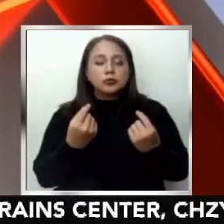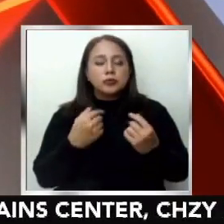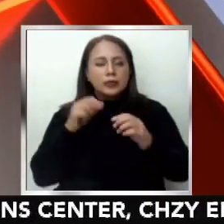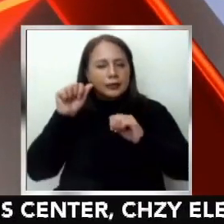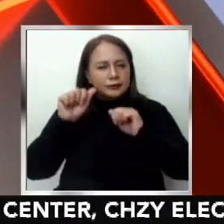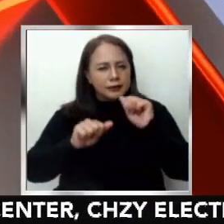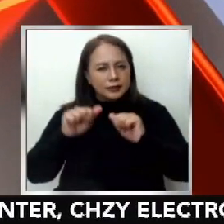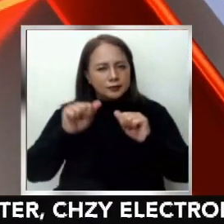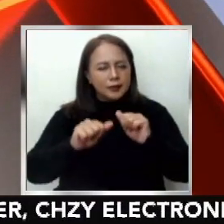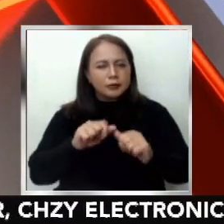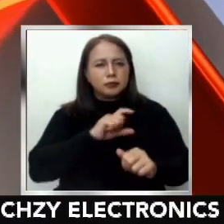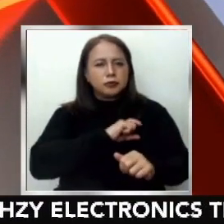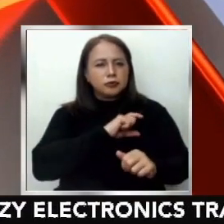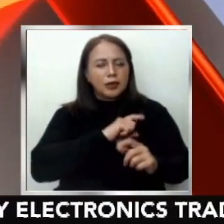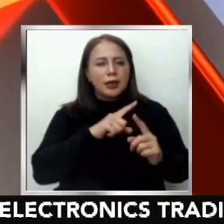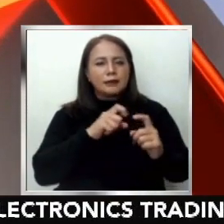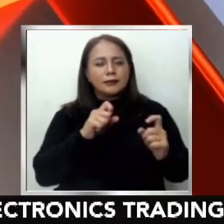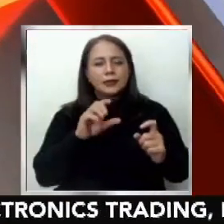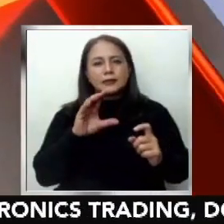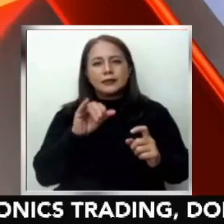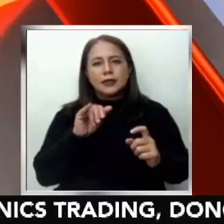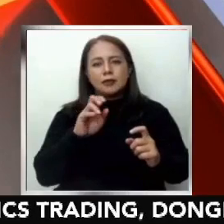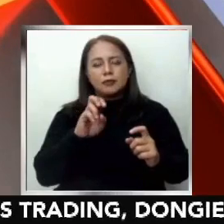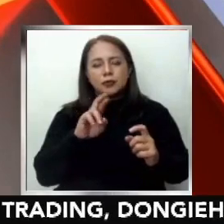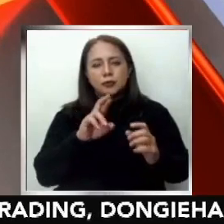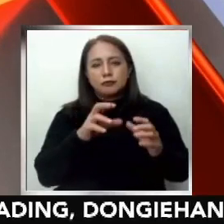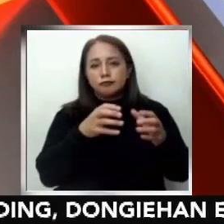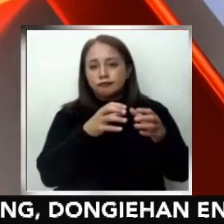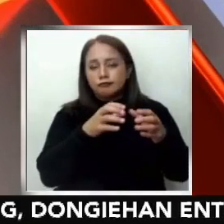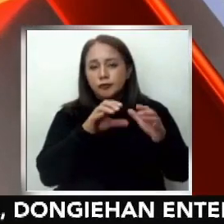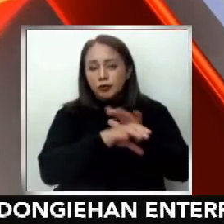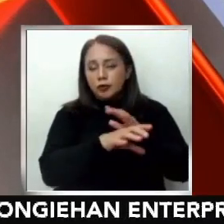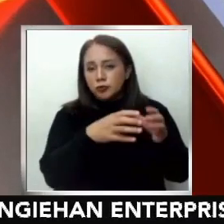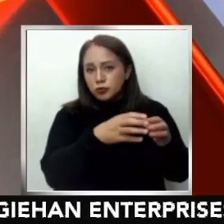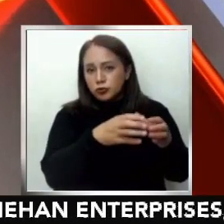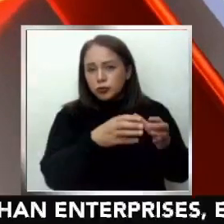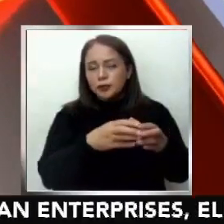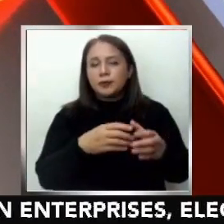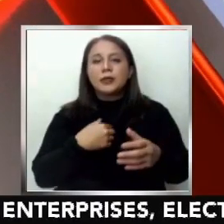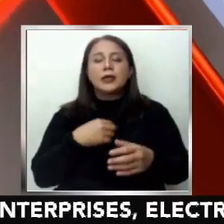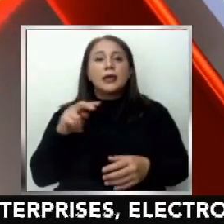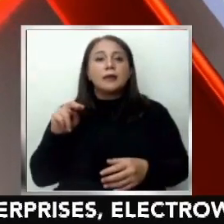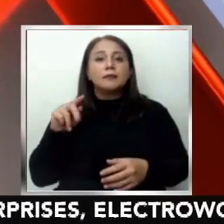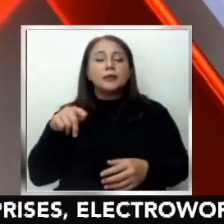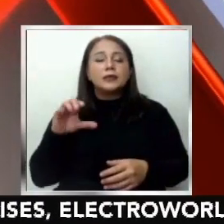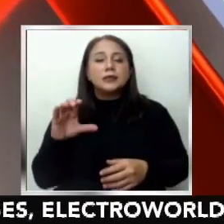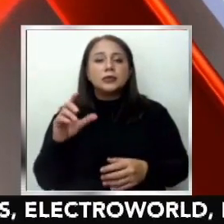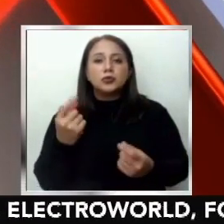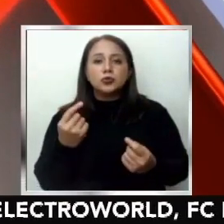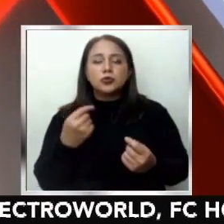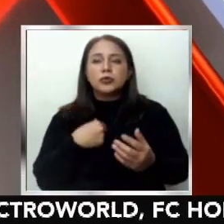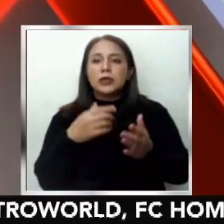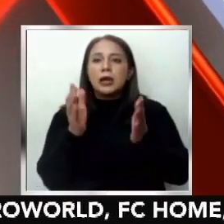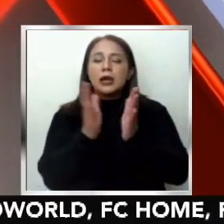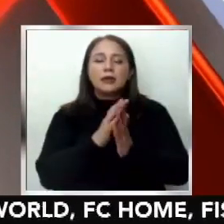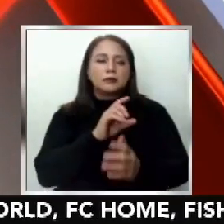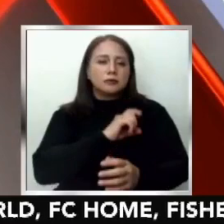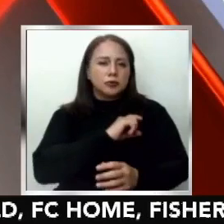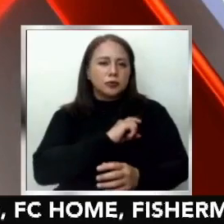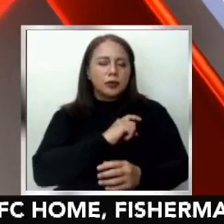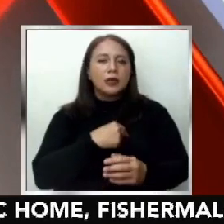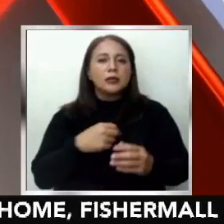PNP Anti-Cybercrime Group. Ang National Privacy Commission o NPC naman, hinihingi na raw sa PNP ang